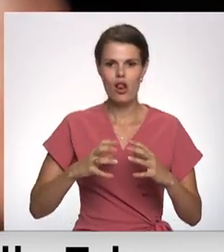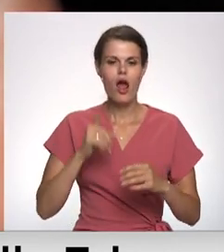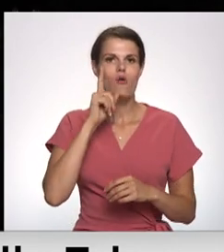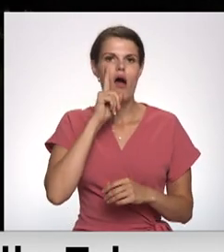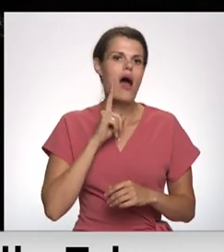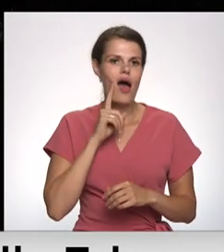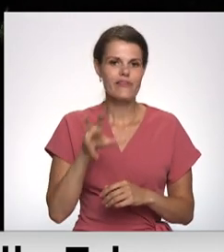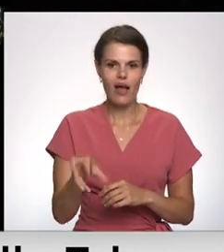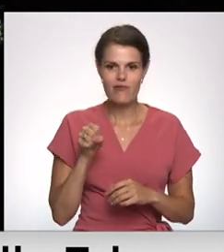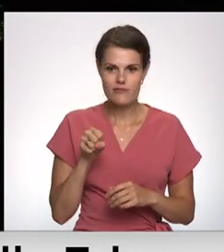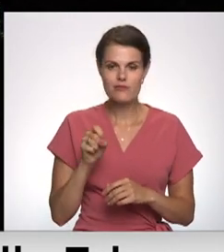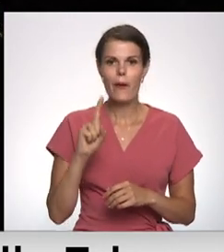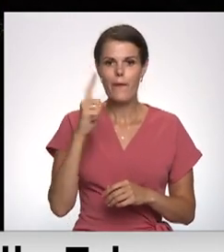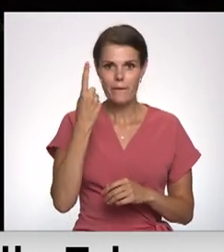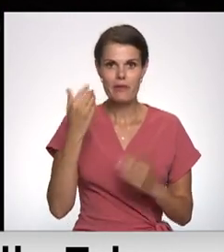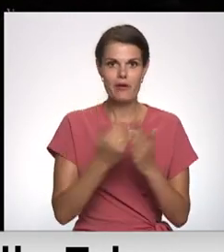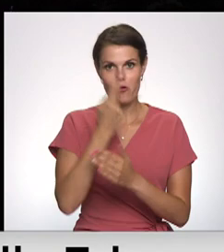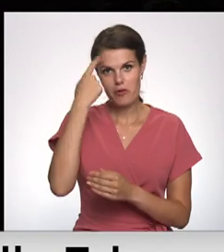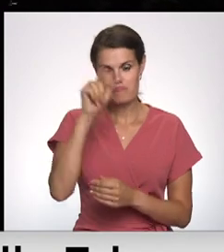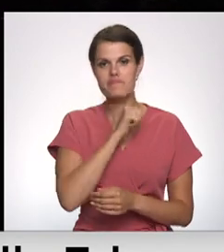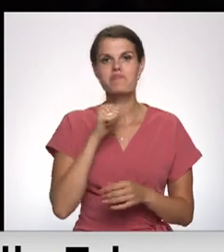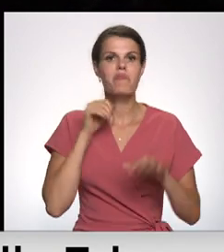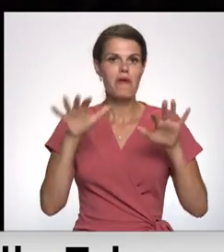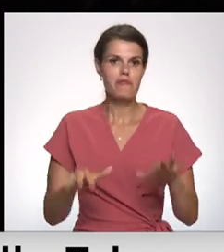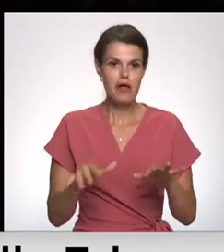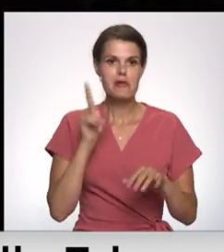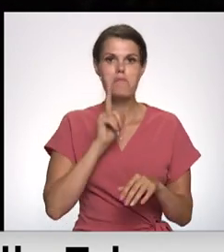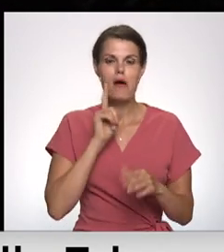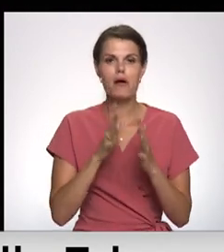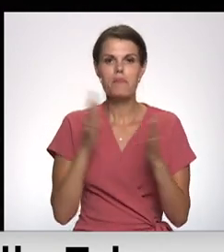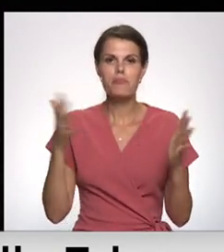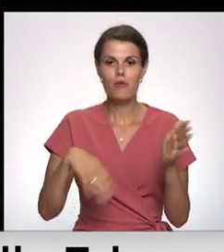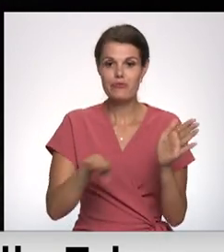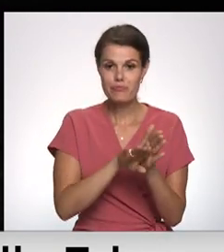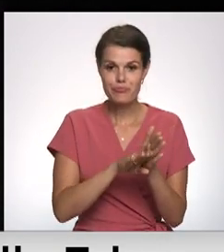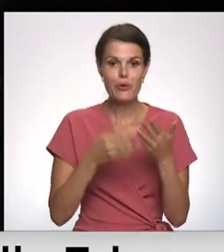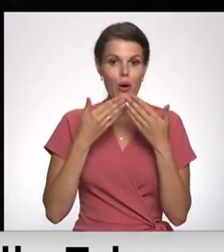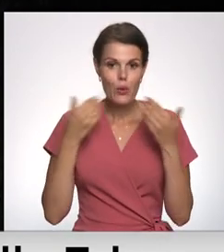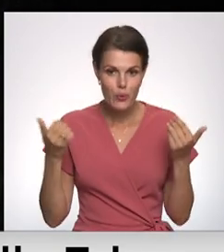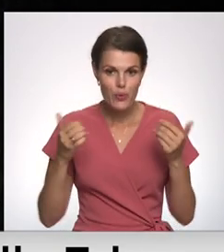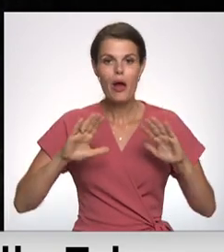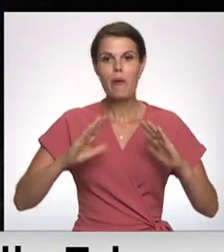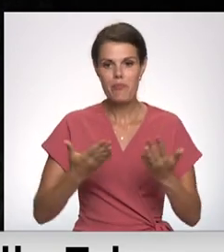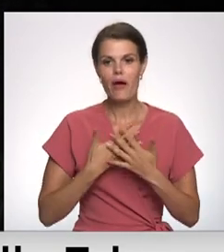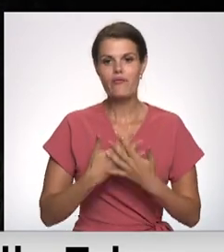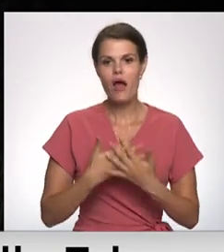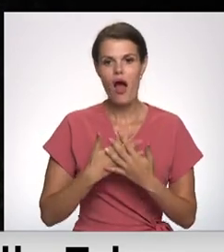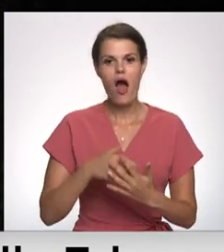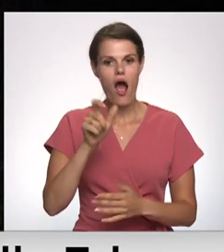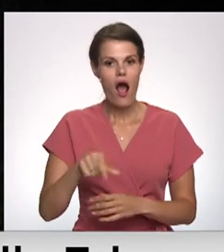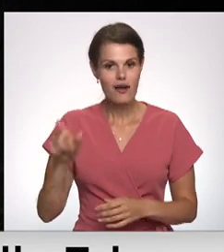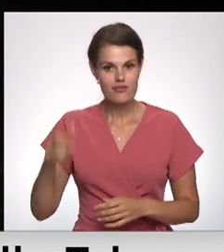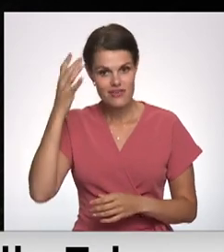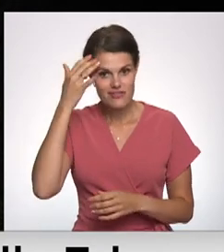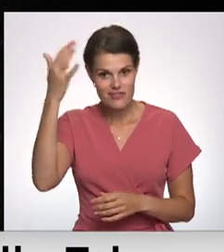noķert. Pirmajai jaunajai iniciatīvai Talsos pagaidām nebija daudz dalībnieku, taču aktīvisti cer, ka ar laiku viņiem